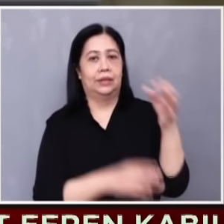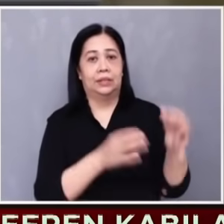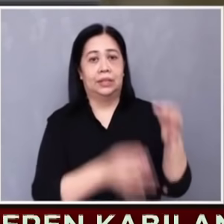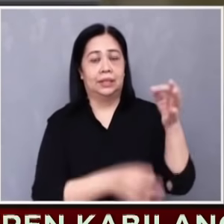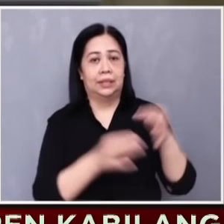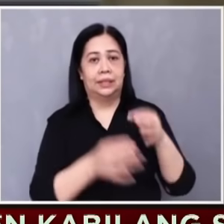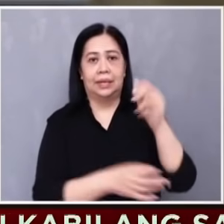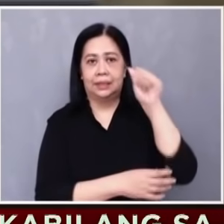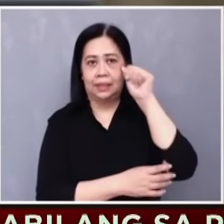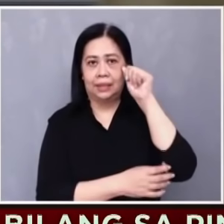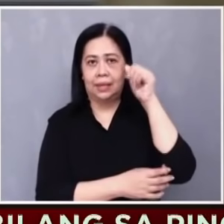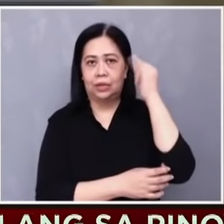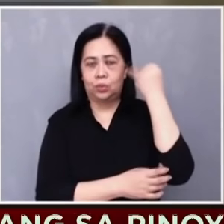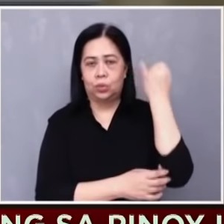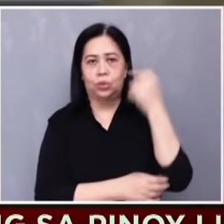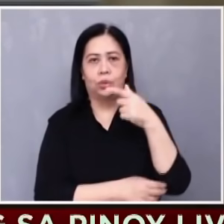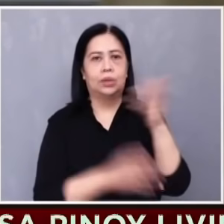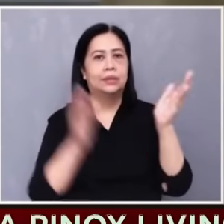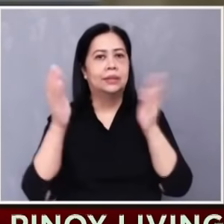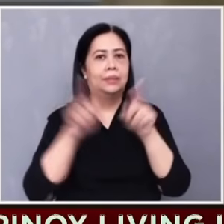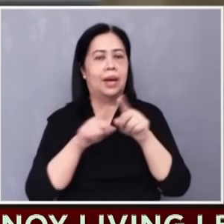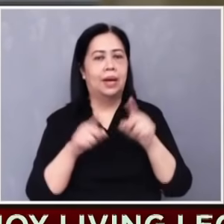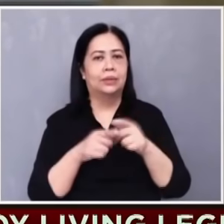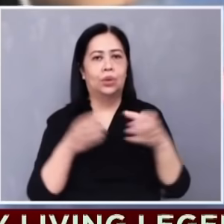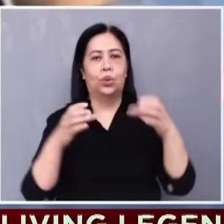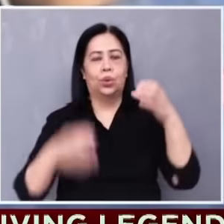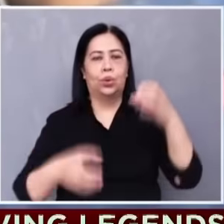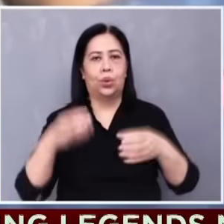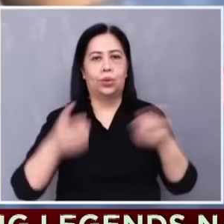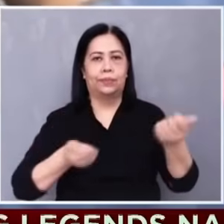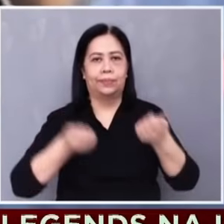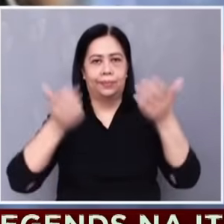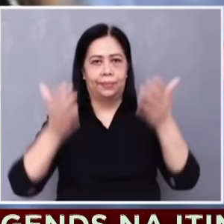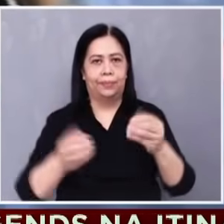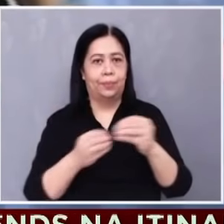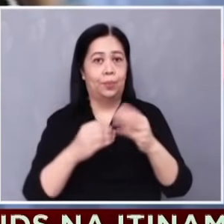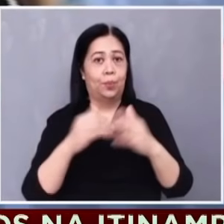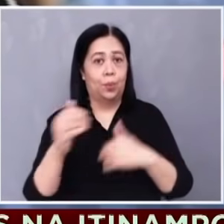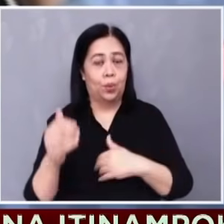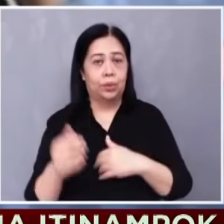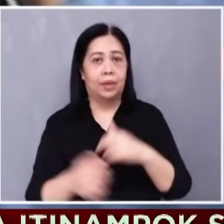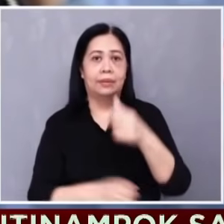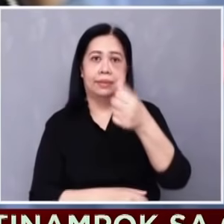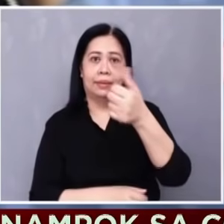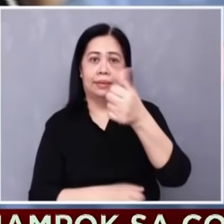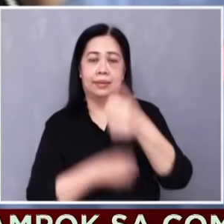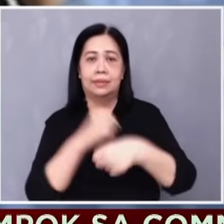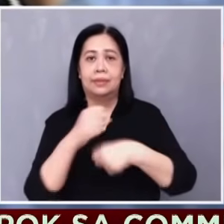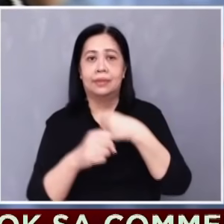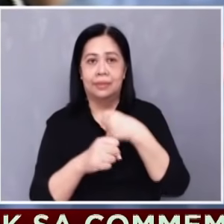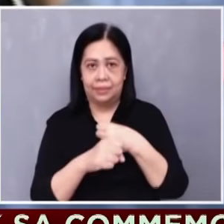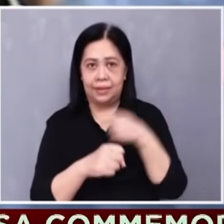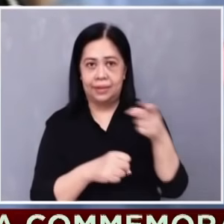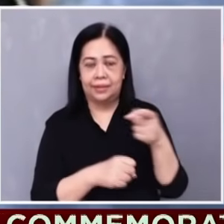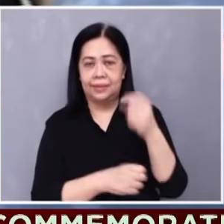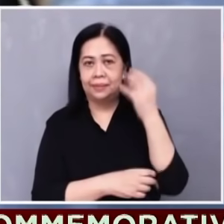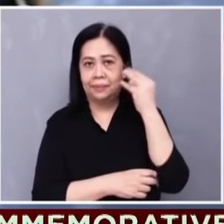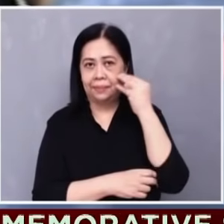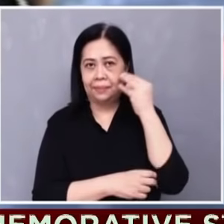Gesmundo. Nagsilbi bilang Court Administrator ng higit sa isang dekada si Marquez.